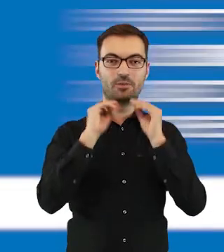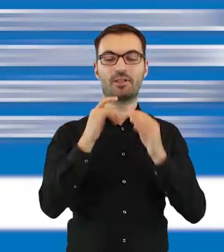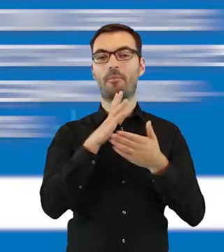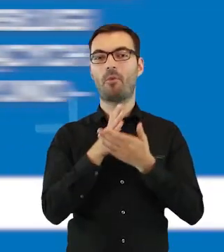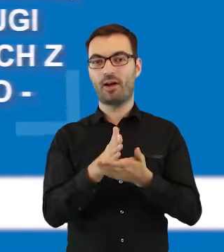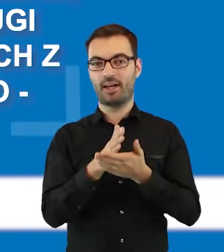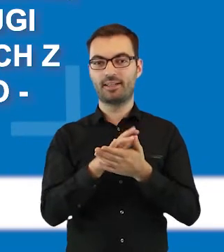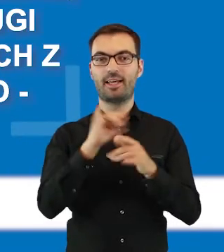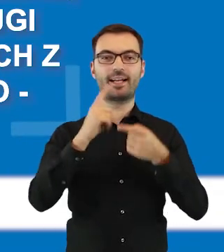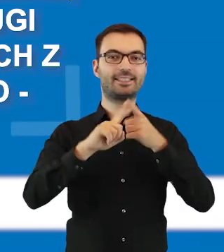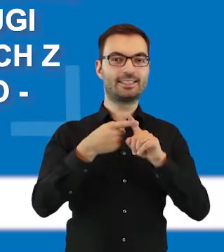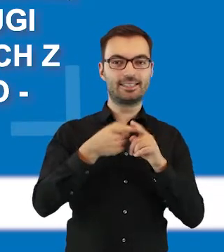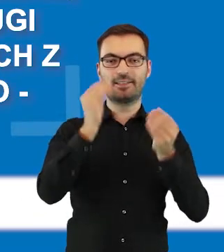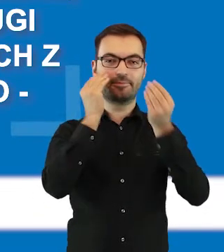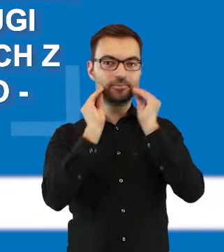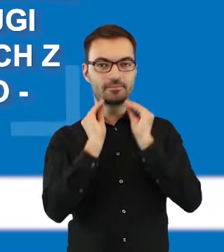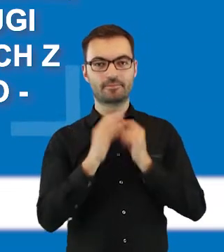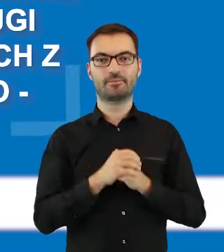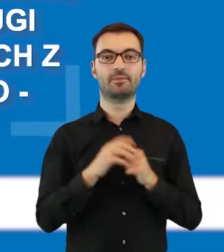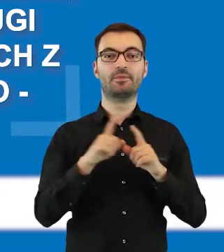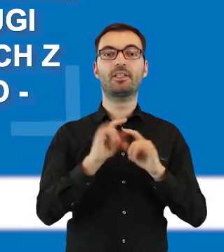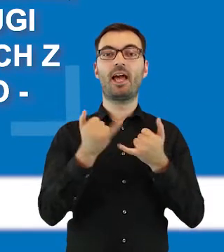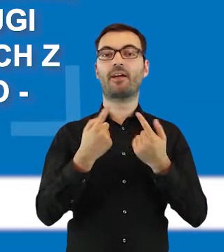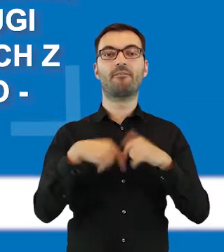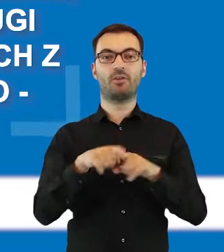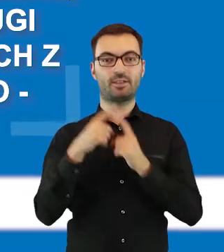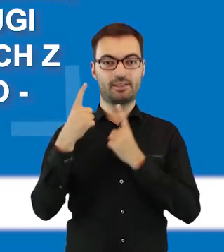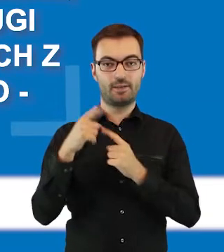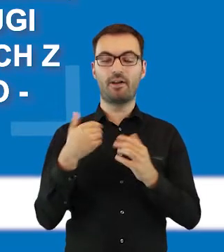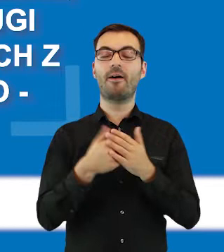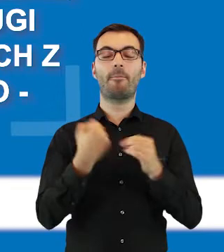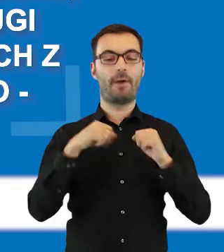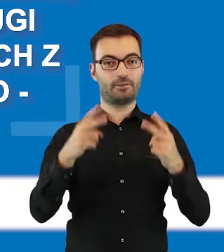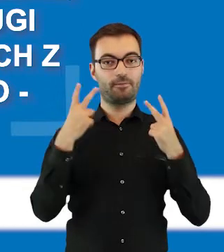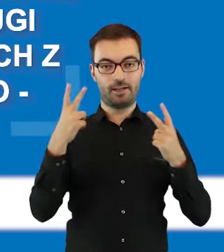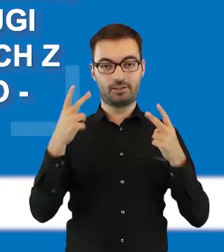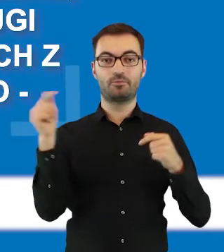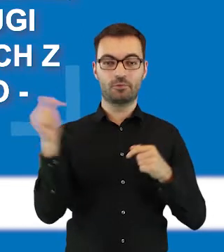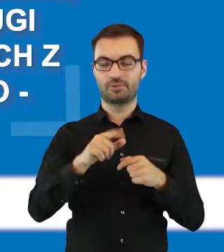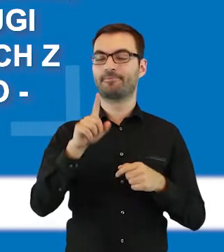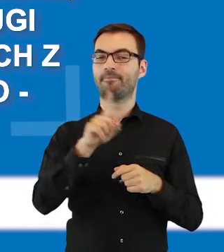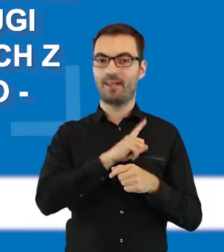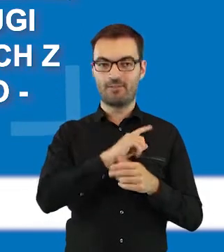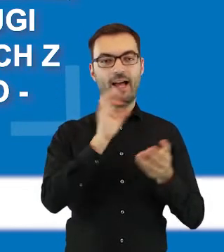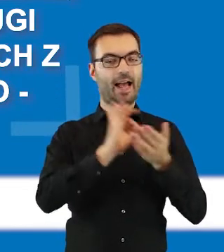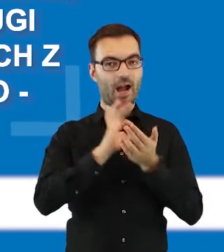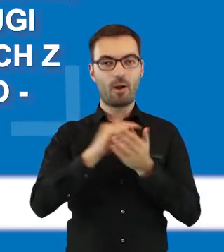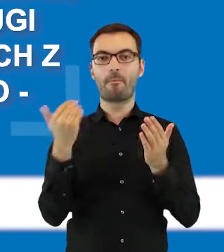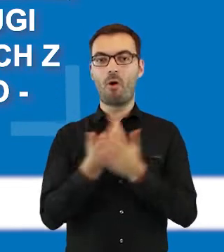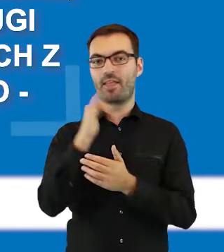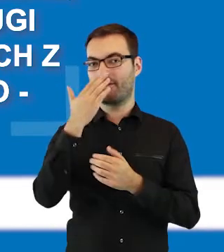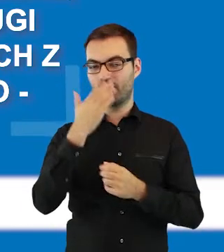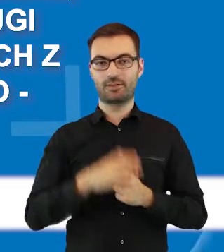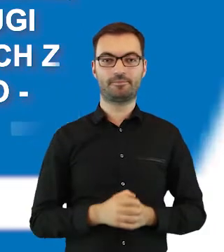Kosmetyczka udziela porad z zakresu stylizacji i wizażu oraz sposobów jego wykonywania. Dlatego ważnym aspektem tej pracy jest śledzenie